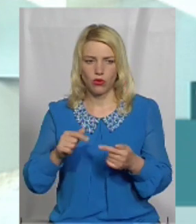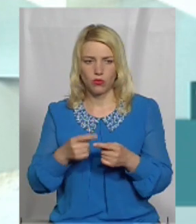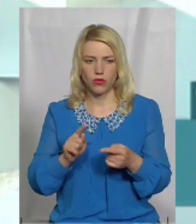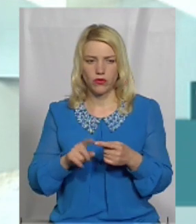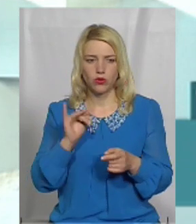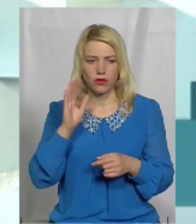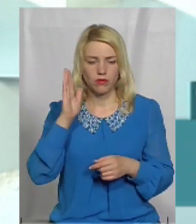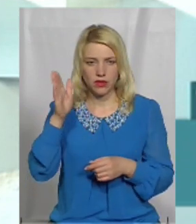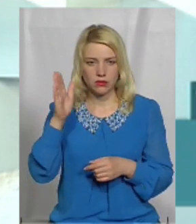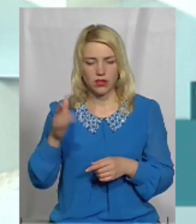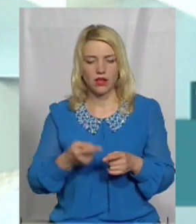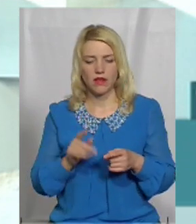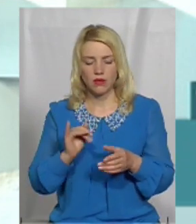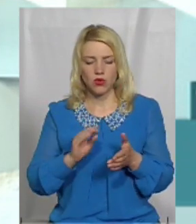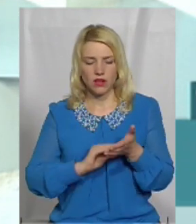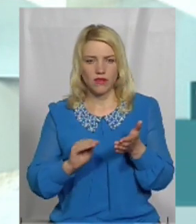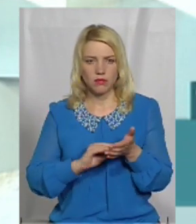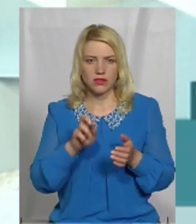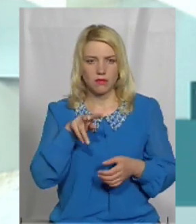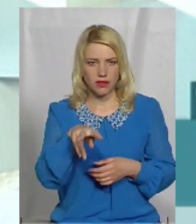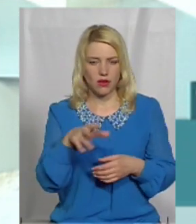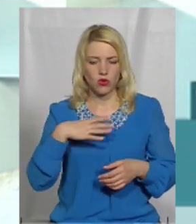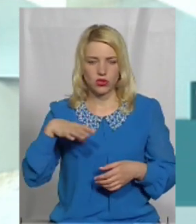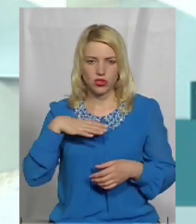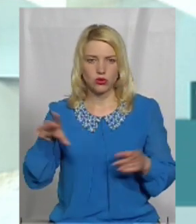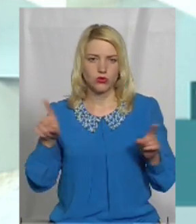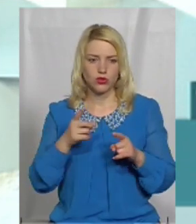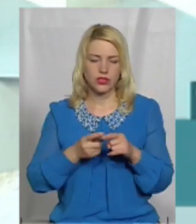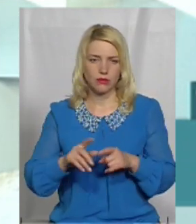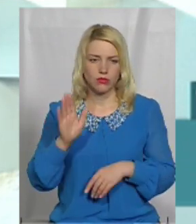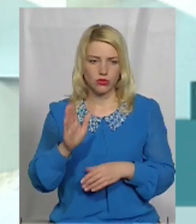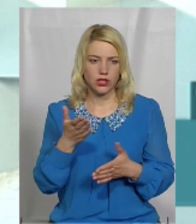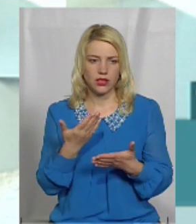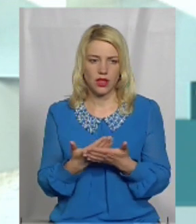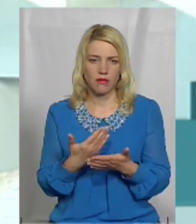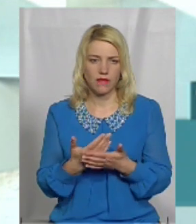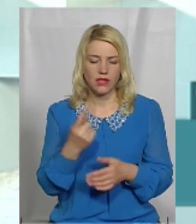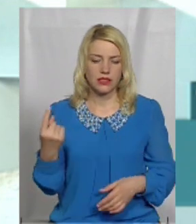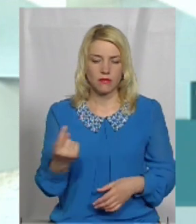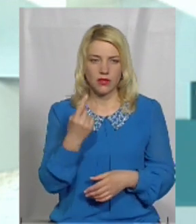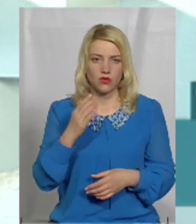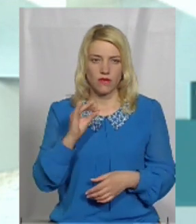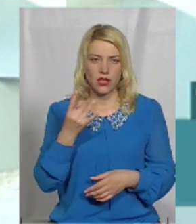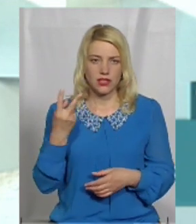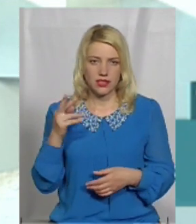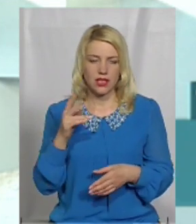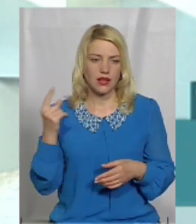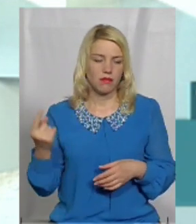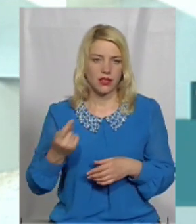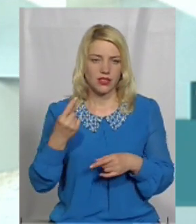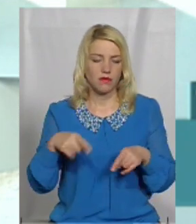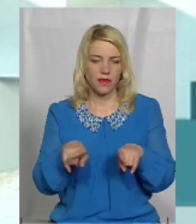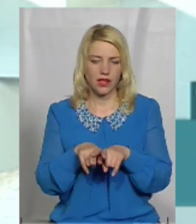в перспективі і виписка лікарняних листків, ми очікуємо, що це буде десь, напевне, із 1 вересня. І першим